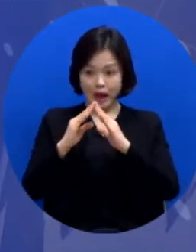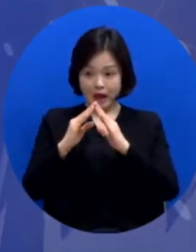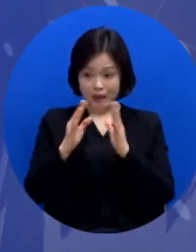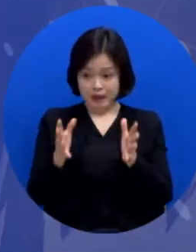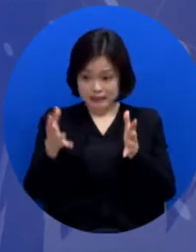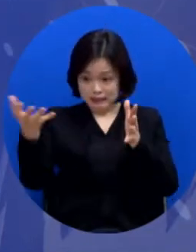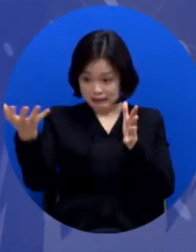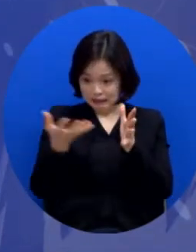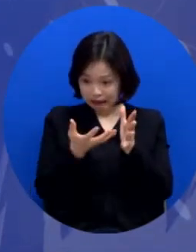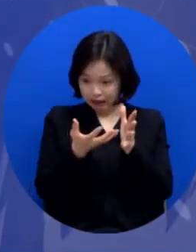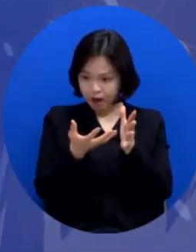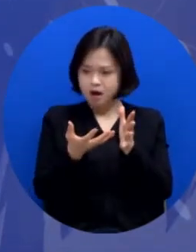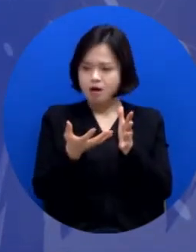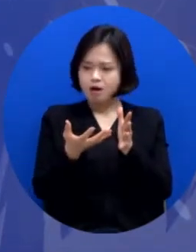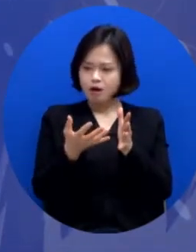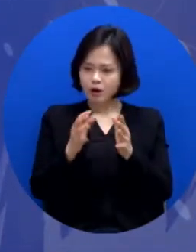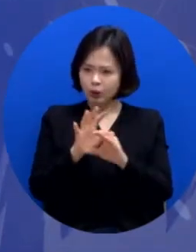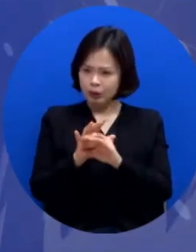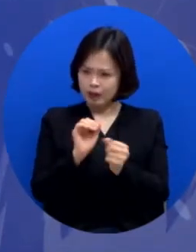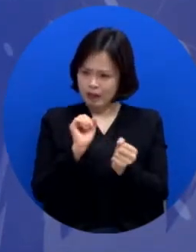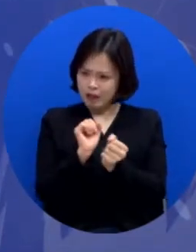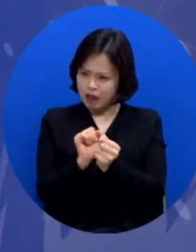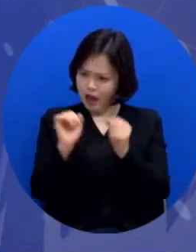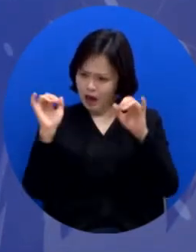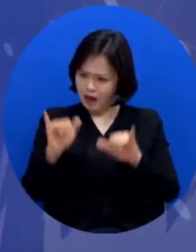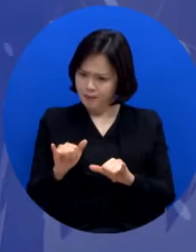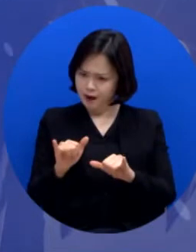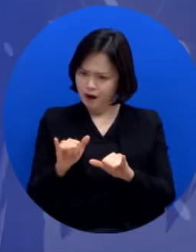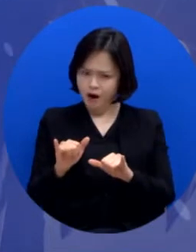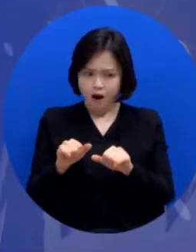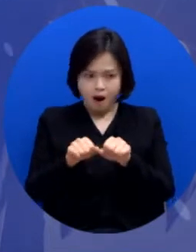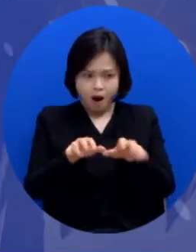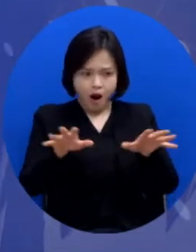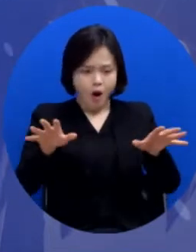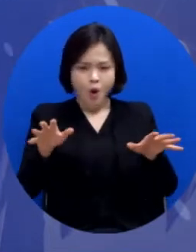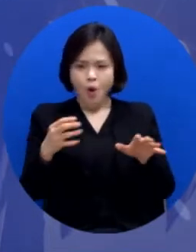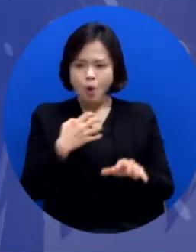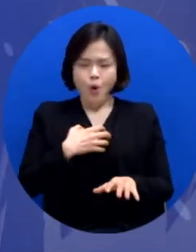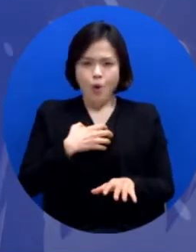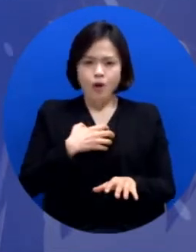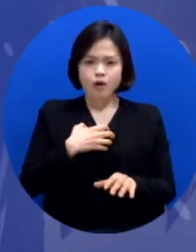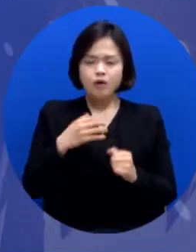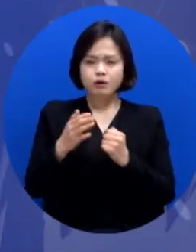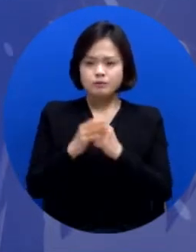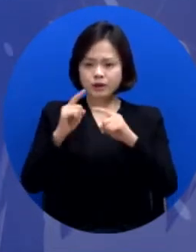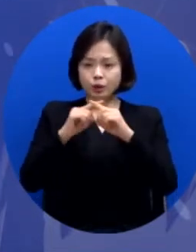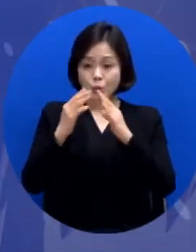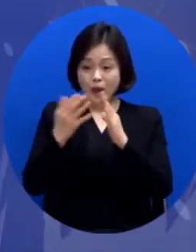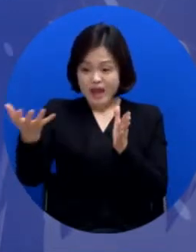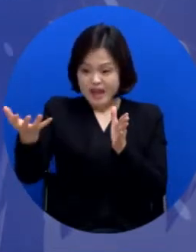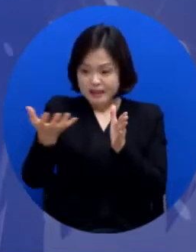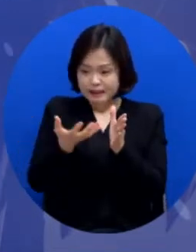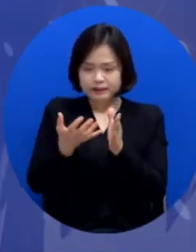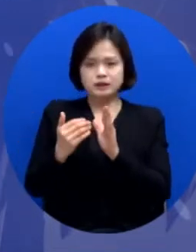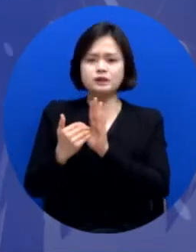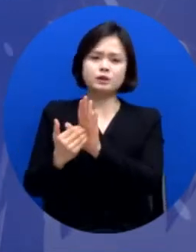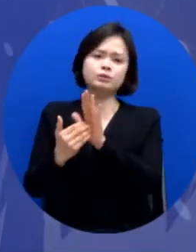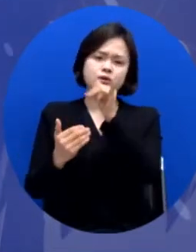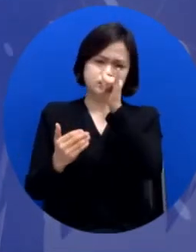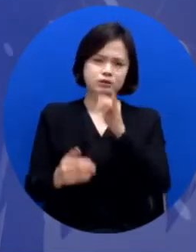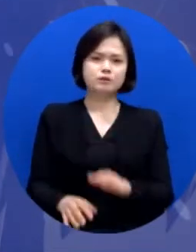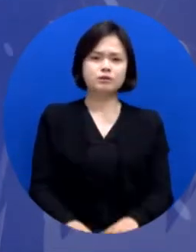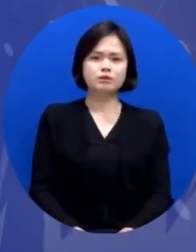불편한 아 의견을 표할 수 밖에 없는데요 4 이런 현상은 지난해 2월에 신천지 발 집단 감염 때도 3가 들이 보인